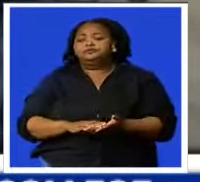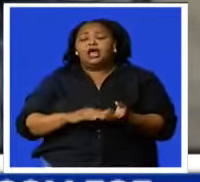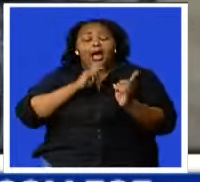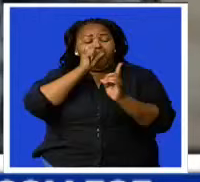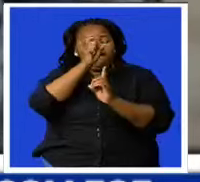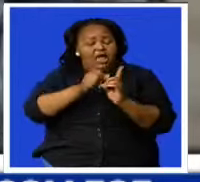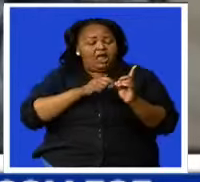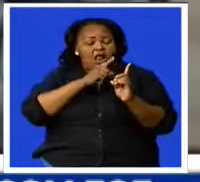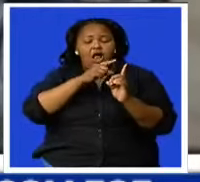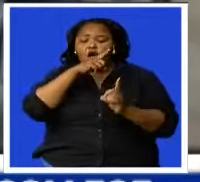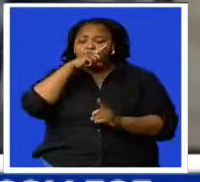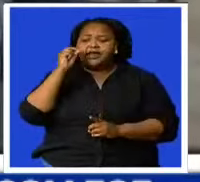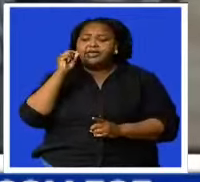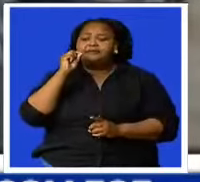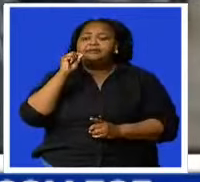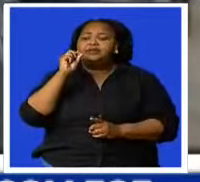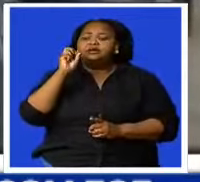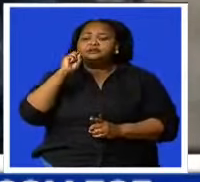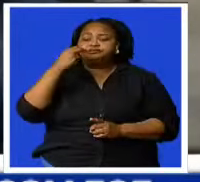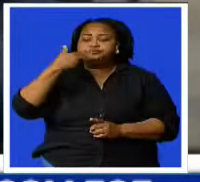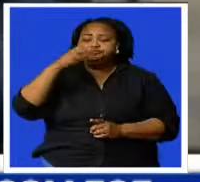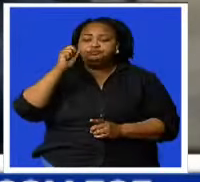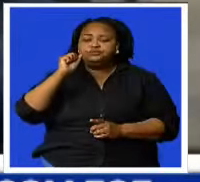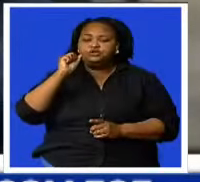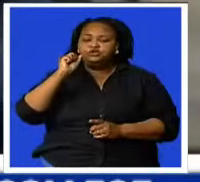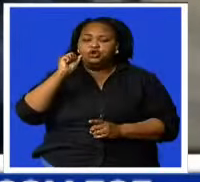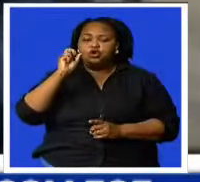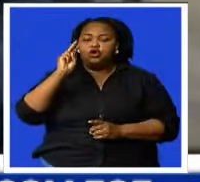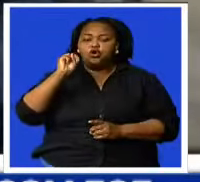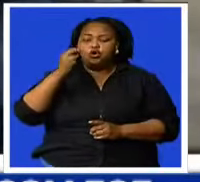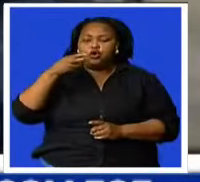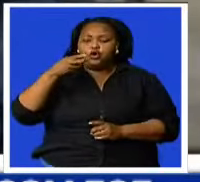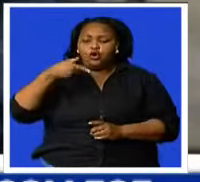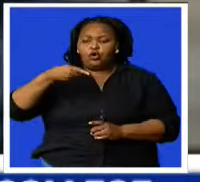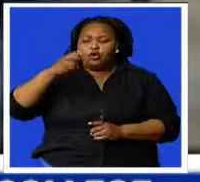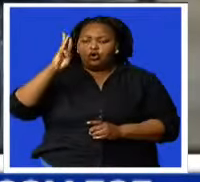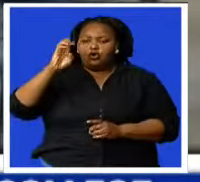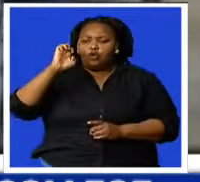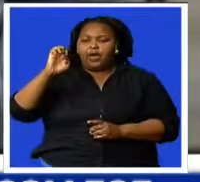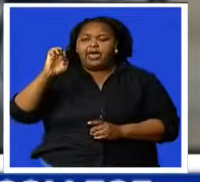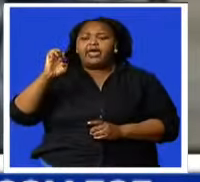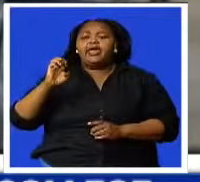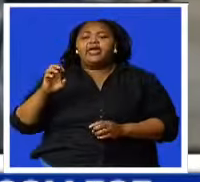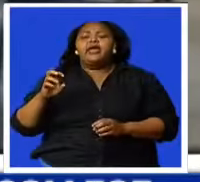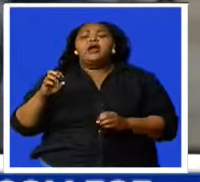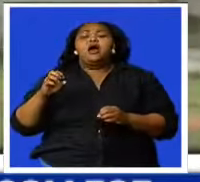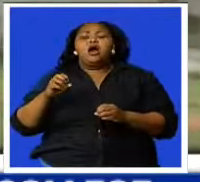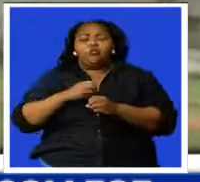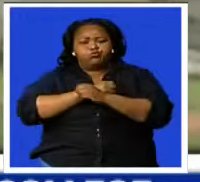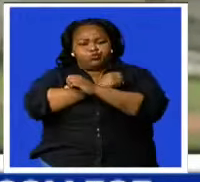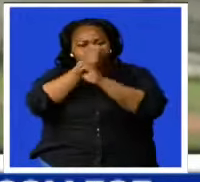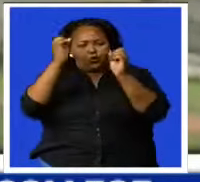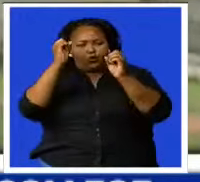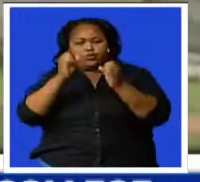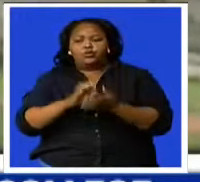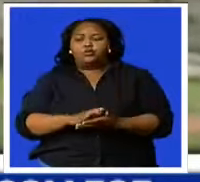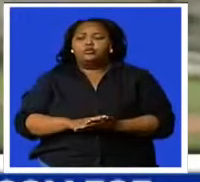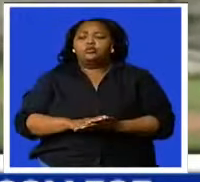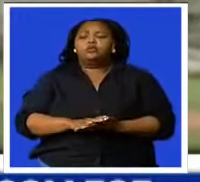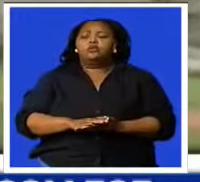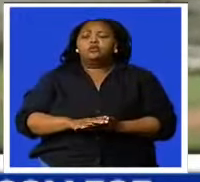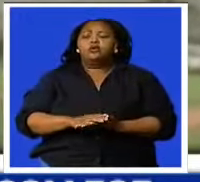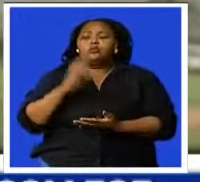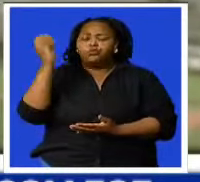yabafundi labalishumi labaphothuliwe lababe tihlabani uthi ubonga umdali lomsitila safunda ekolishi wate wacetsa. Kwami nje kungaba